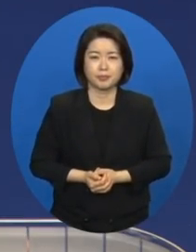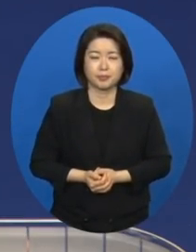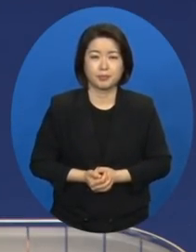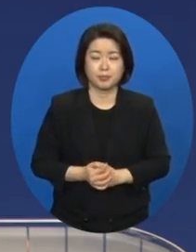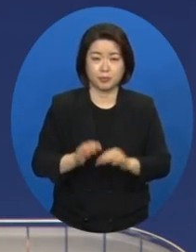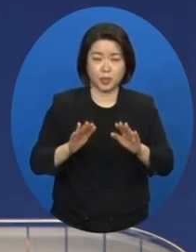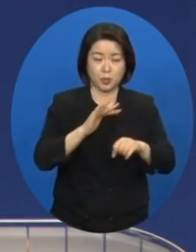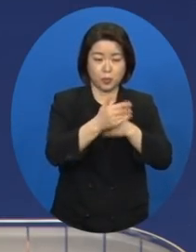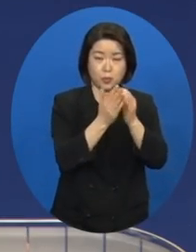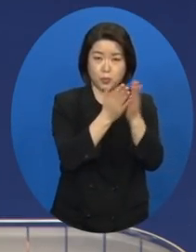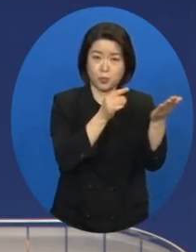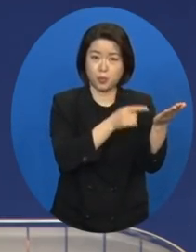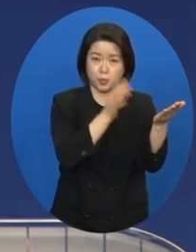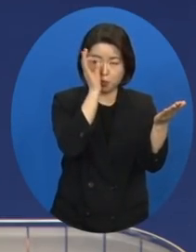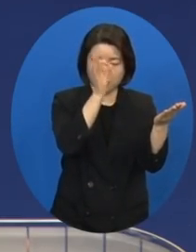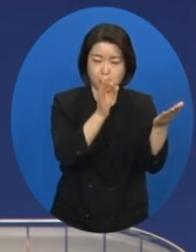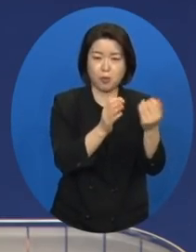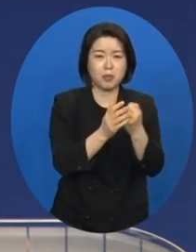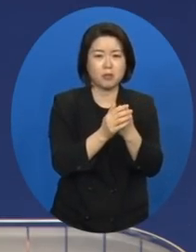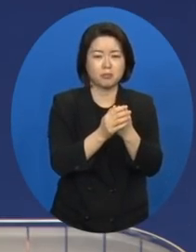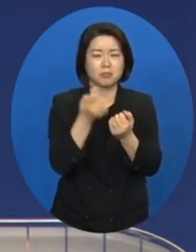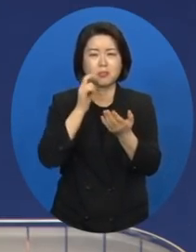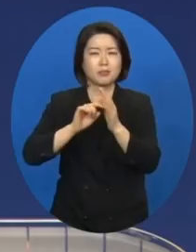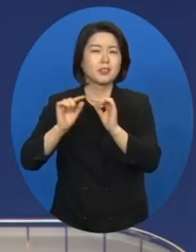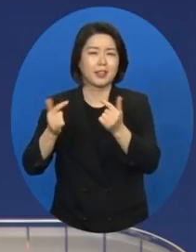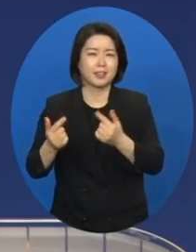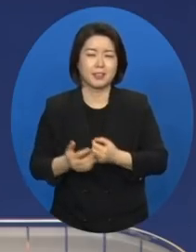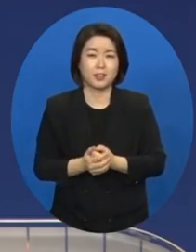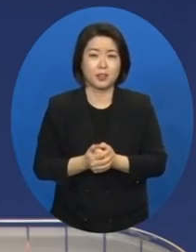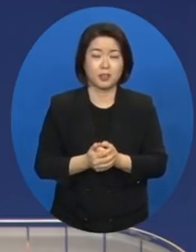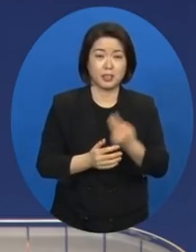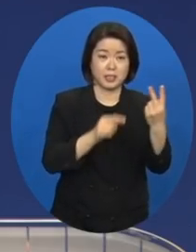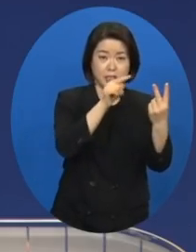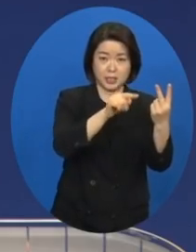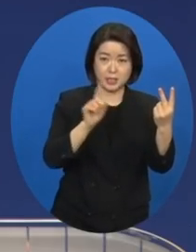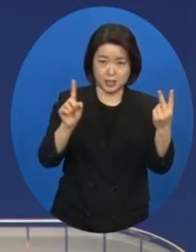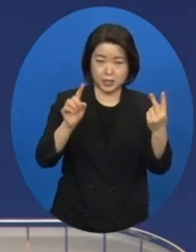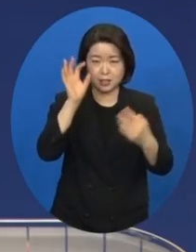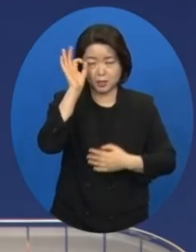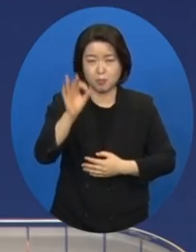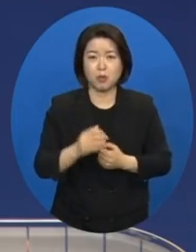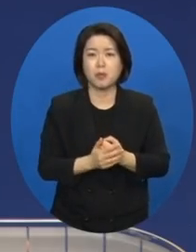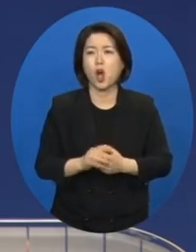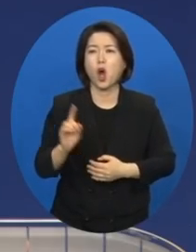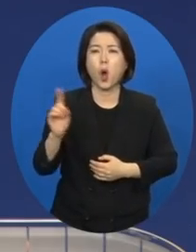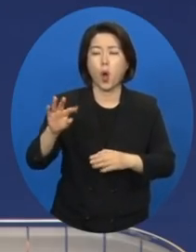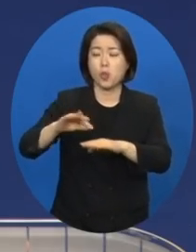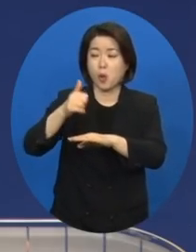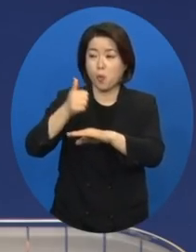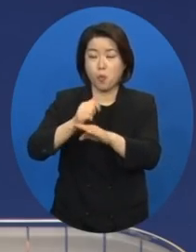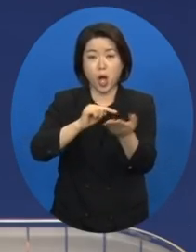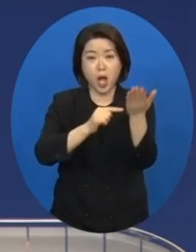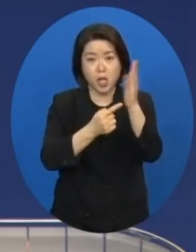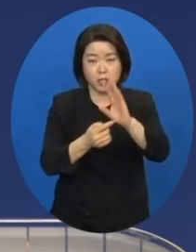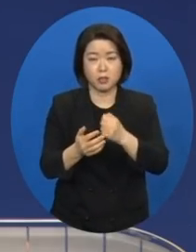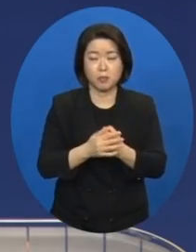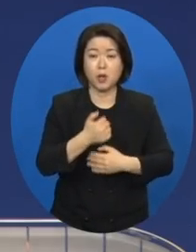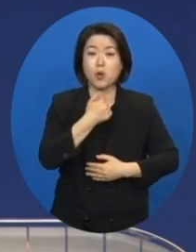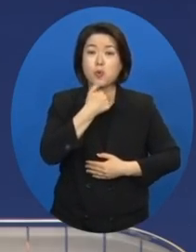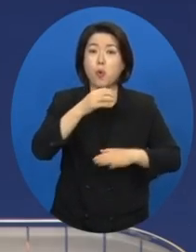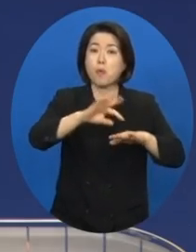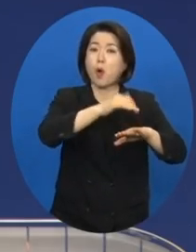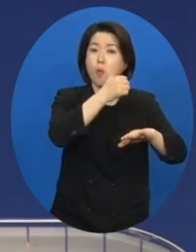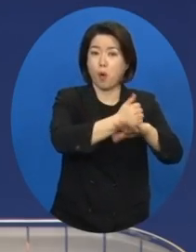오늘 본문도 그렇게 호락호락하지 않습니다, 여러분. 2장 1절을 보시면 어떤 왕이 등장하냐면 로마 황제가 나오고